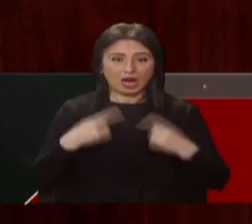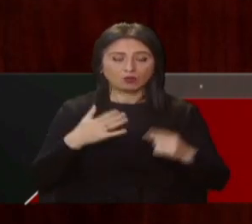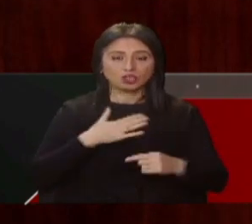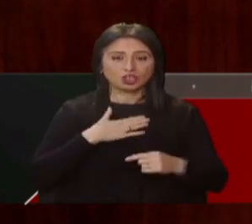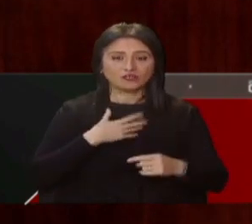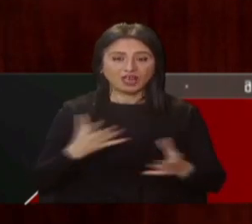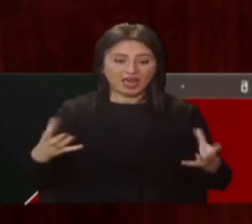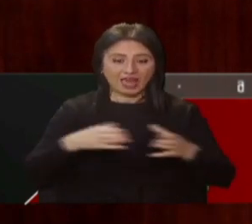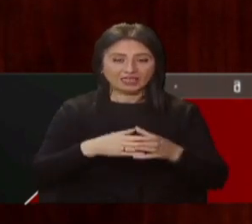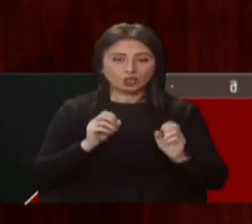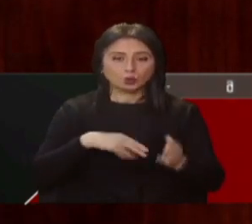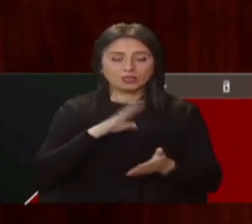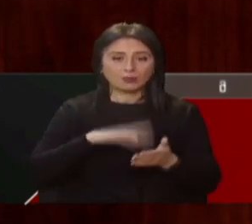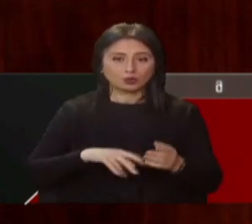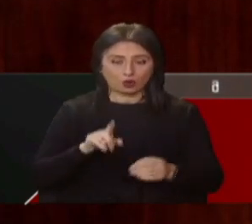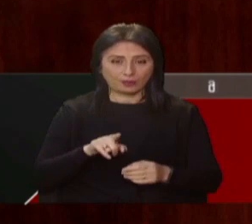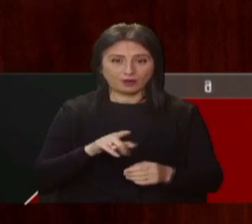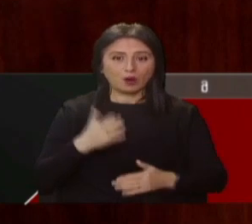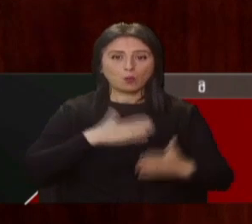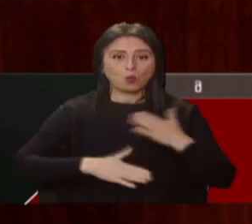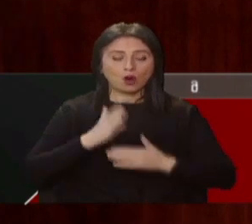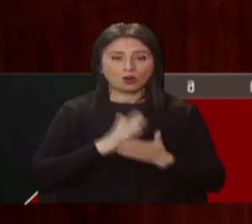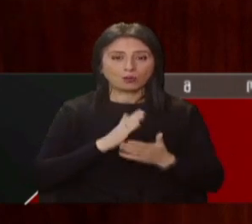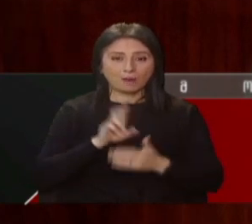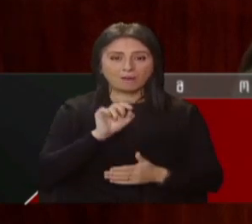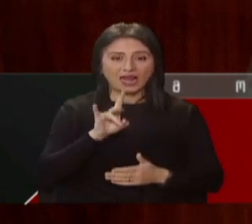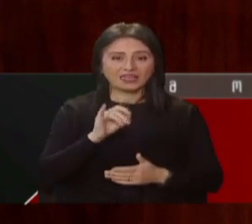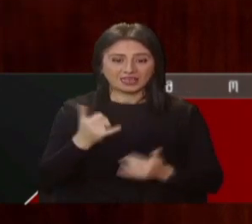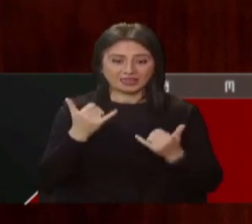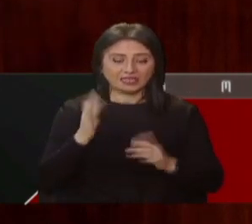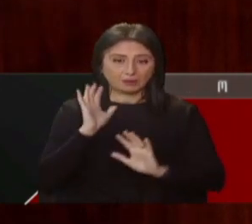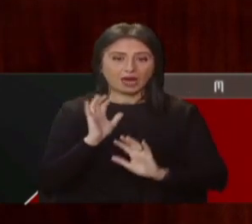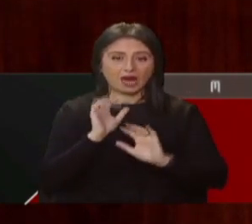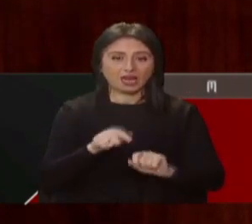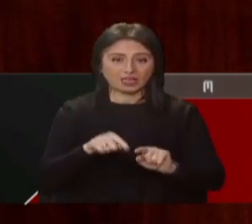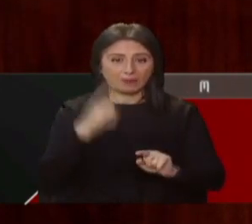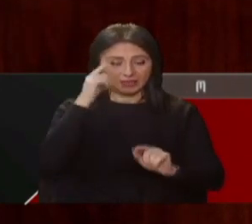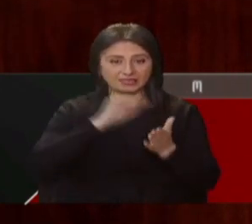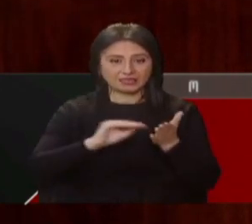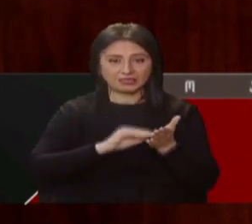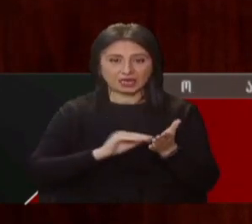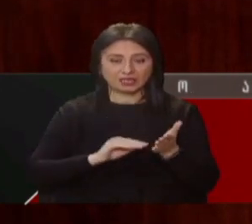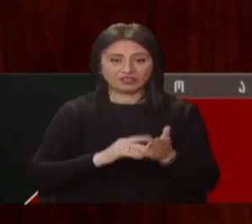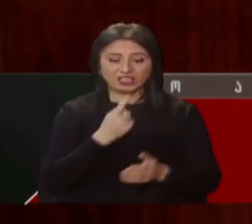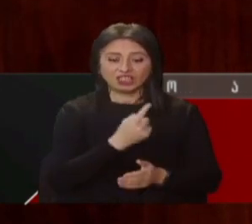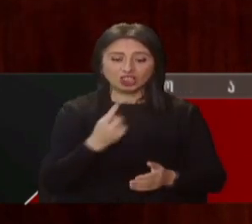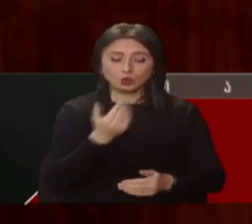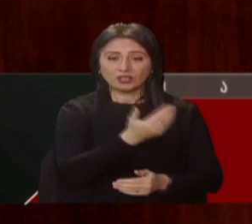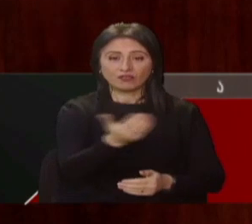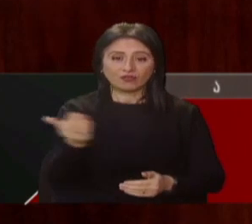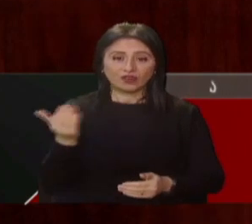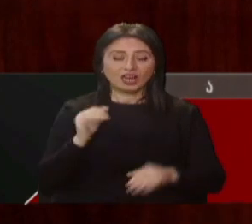ჩვენი ერთიანი უსაფრთხოებისთვის. მოხარული ვარ, რომ ბაიდენმა დღეს მხარი დაუჭირა ამ ინიციატივას. თითოეულ